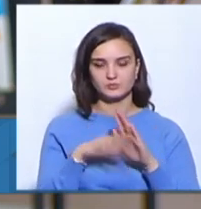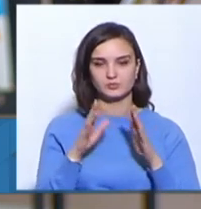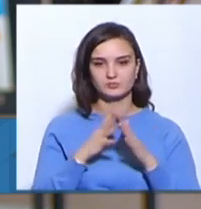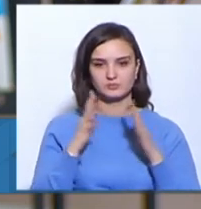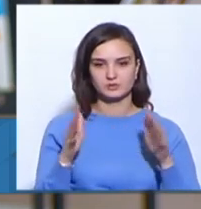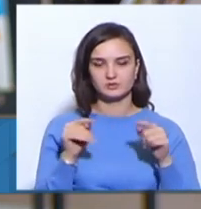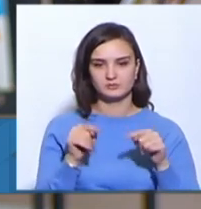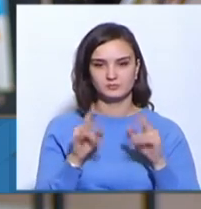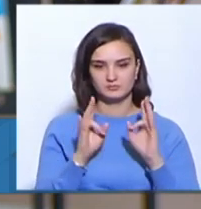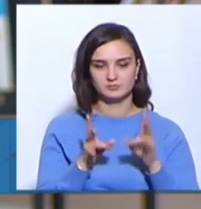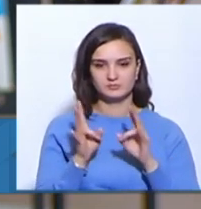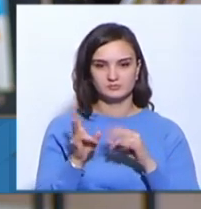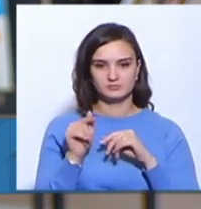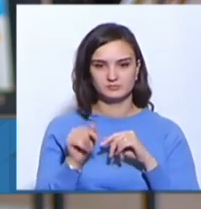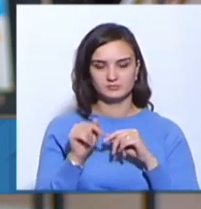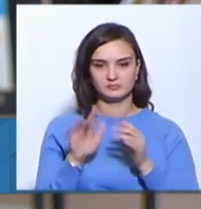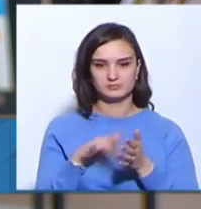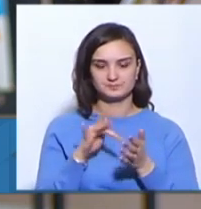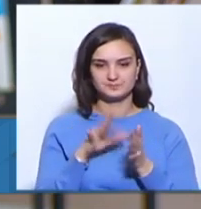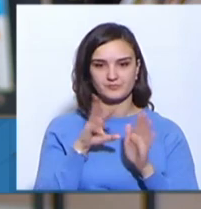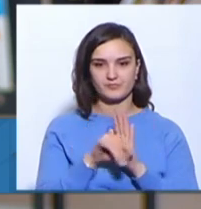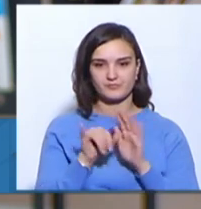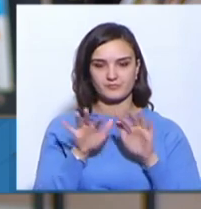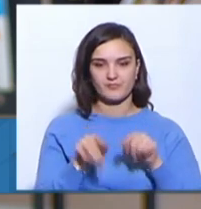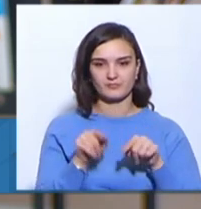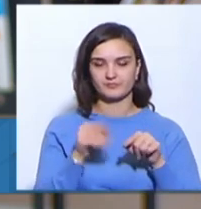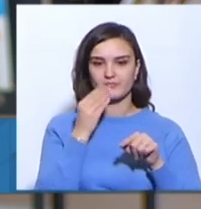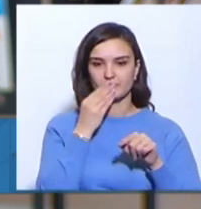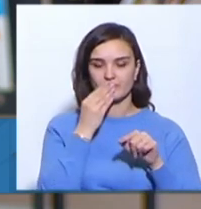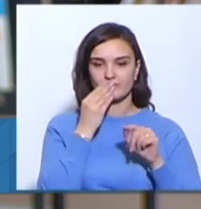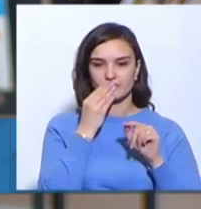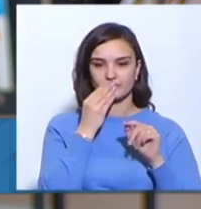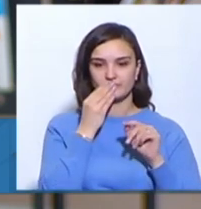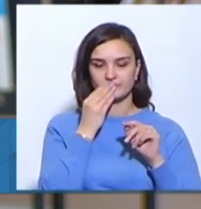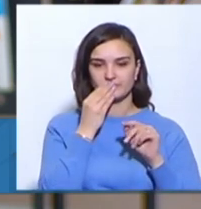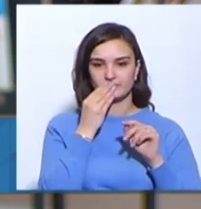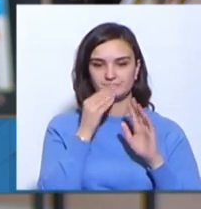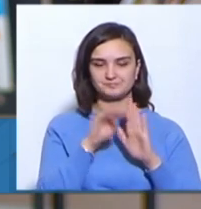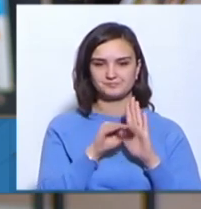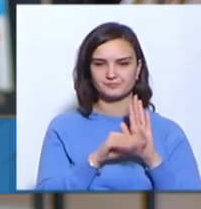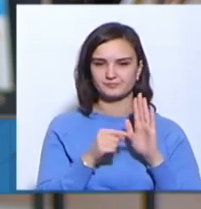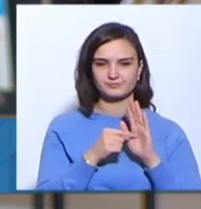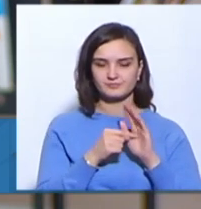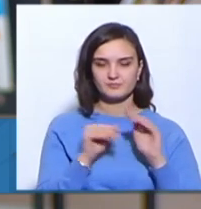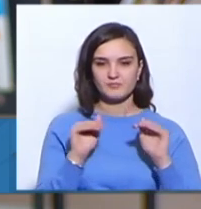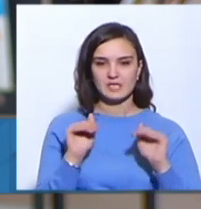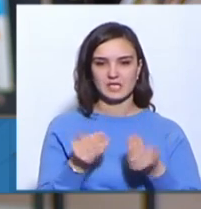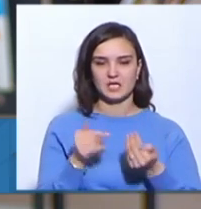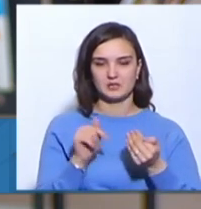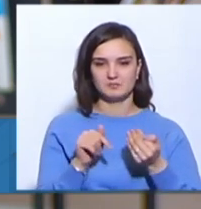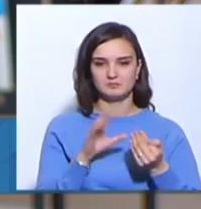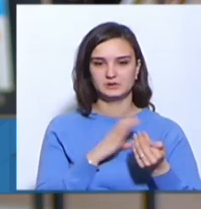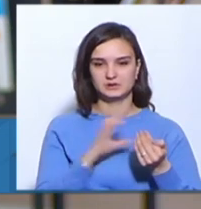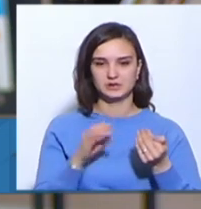მეტად ემართებათ იმ ქვეყნებში, სადაც კვების რაციონი შეიცავს უჯრედისით ნაკლებ